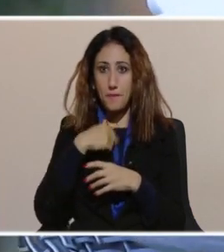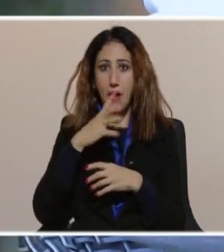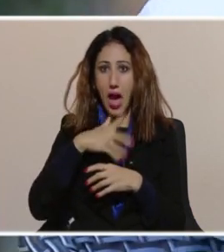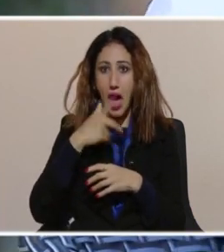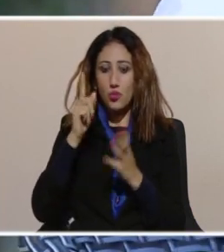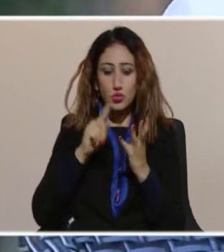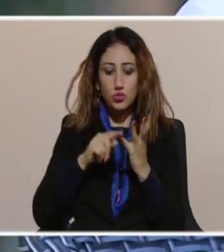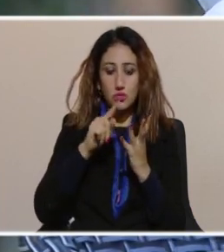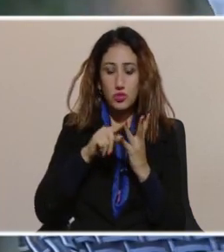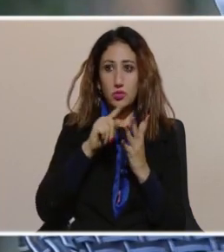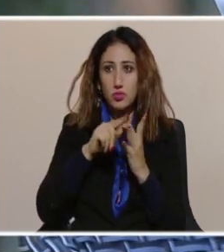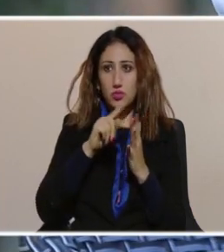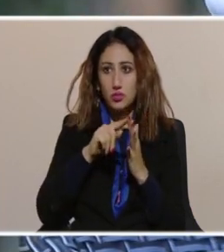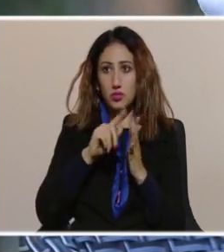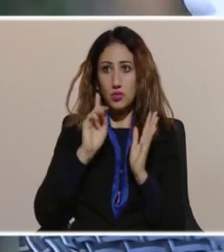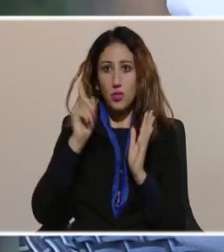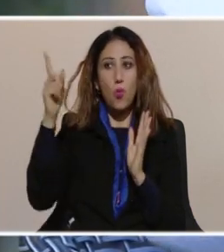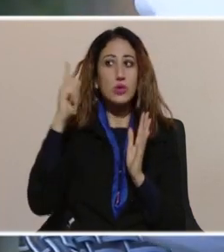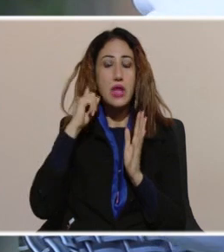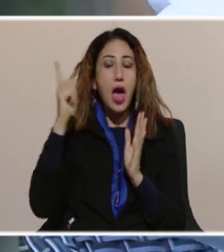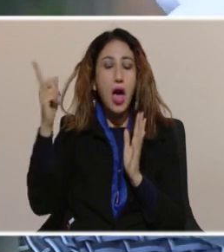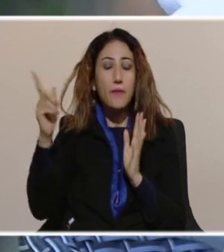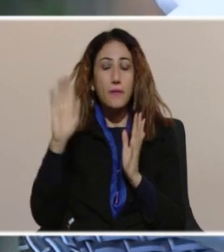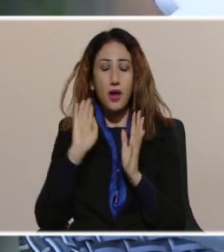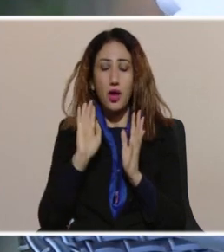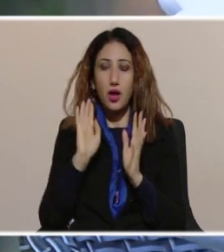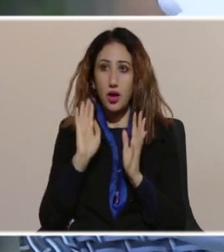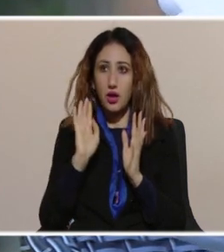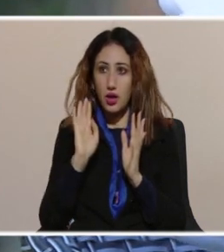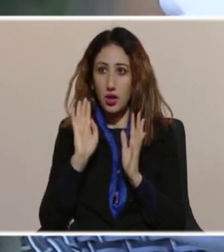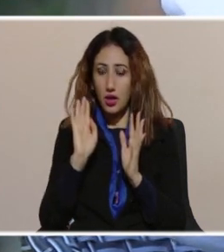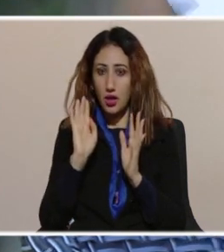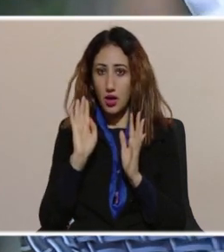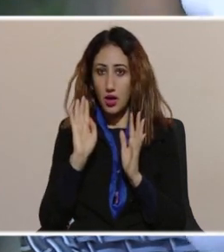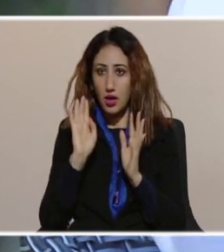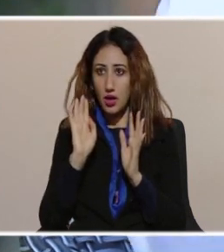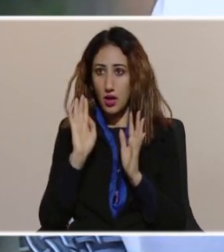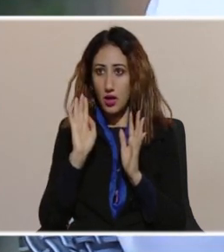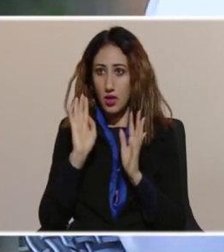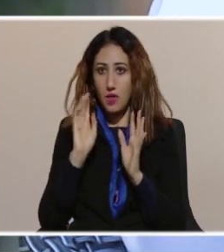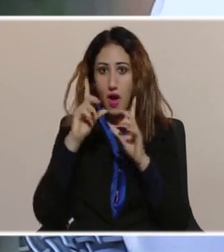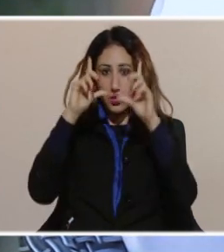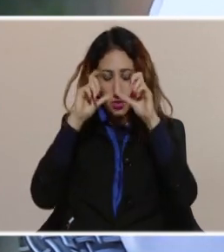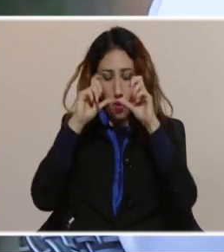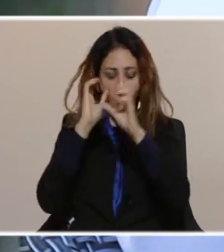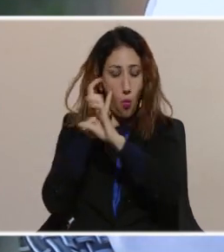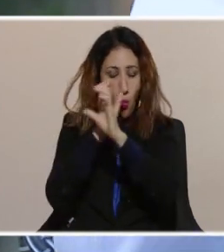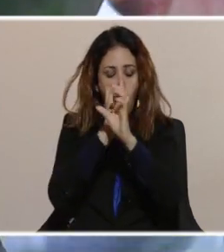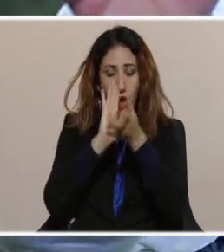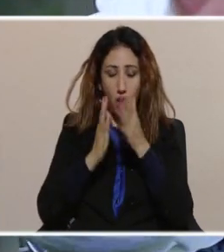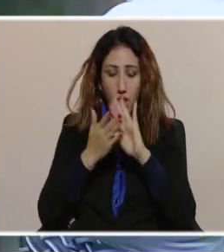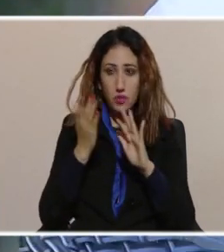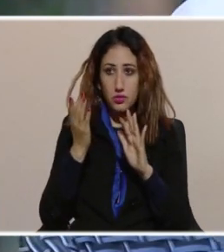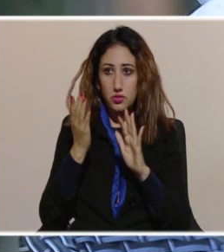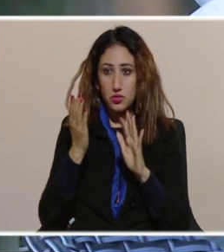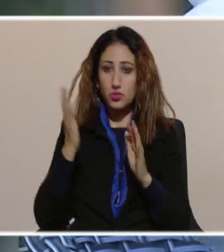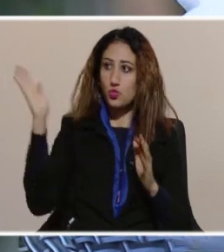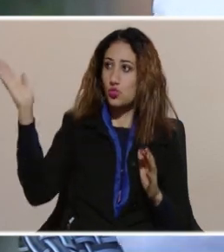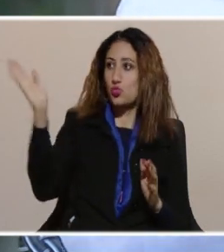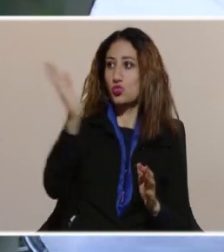وكذا، واحمد عبد الله واقف وسامع. فبصوا كده قالوا خلاص هصور. كل ده